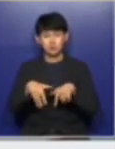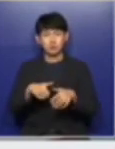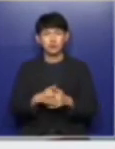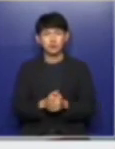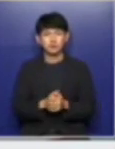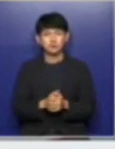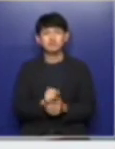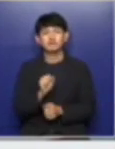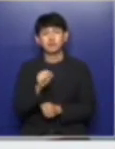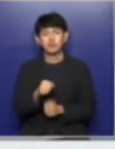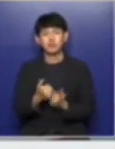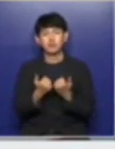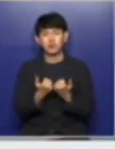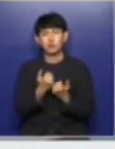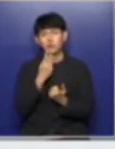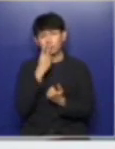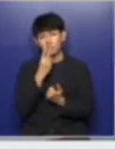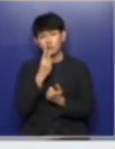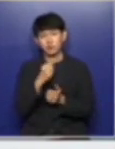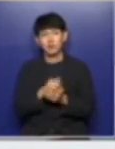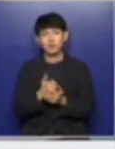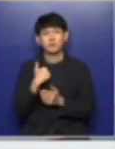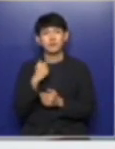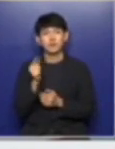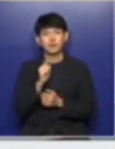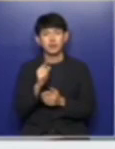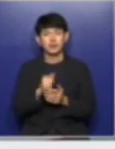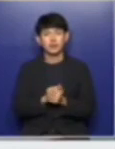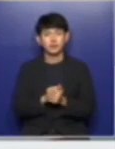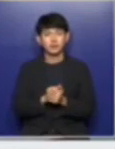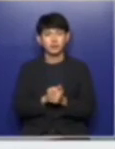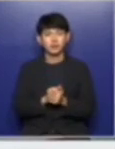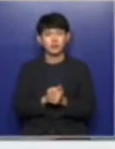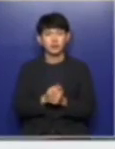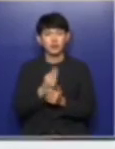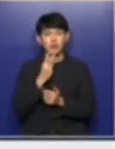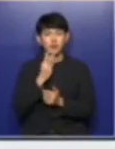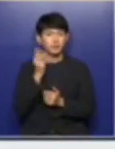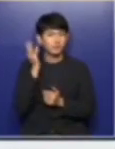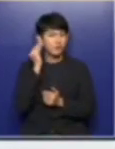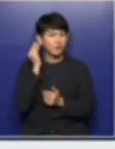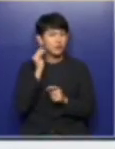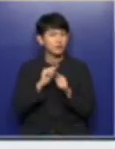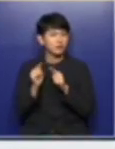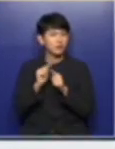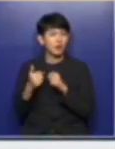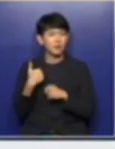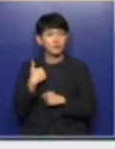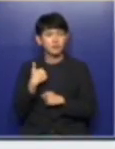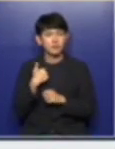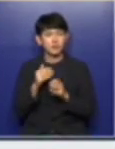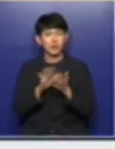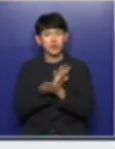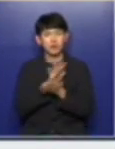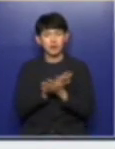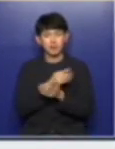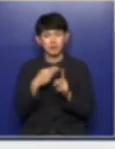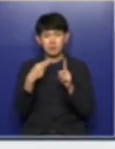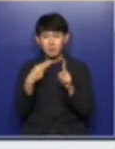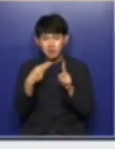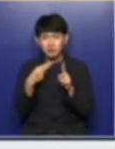จริงอยู่ผมดูในนี้นะท่านเขียนมาเยอะว่ามีการรับฟังความเห็นมีอะไรเยอะแยะไปหมดครับเป็นหมื่นๆเม็ดเงินก็ใช้เย